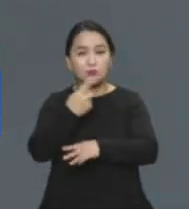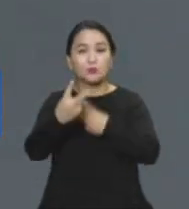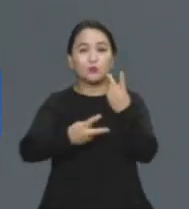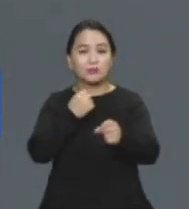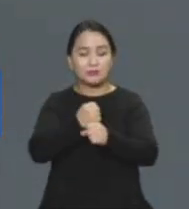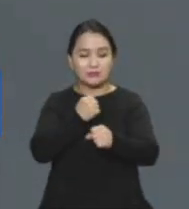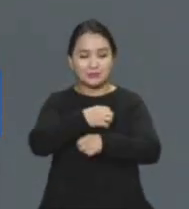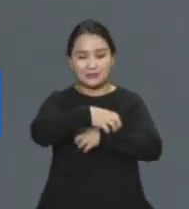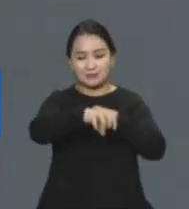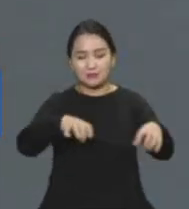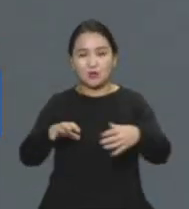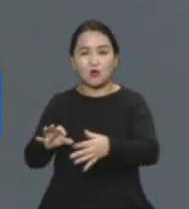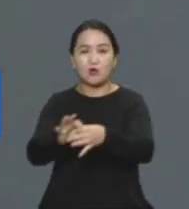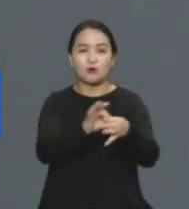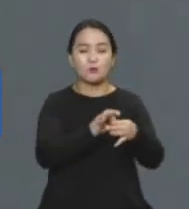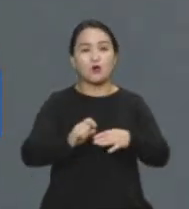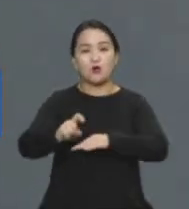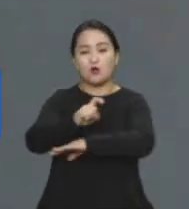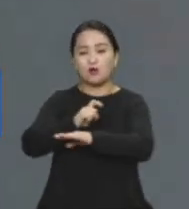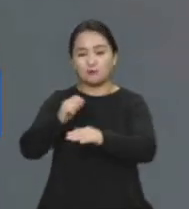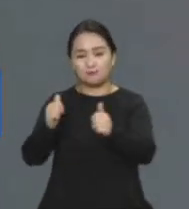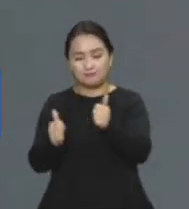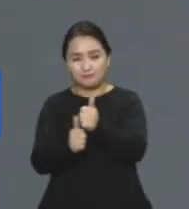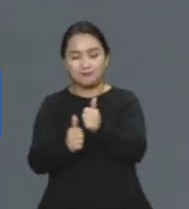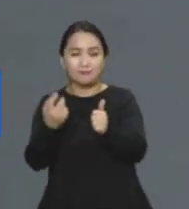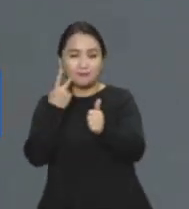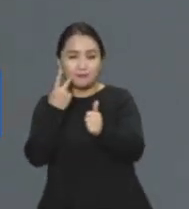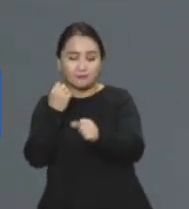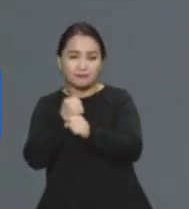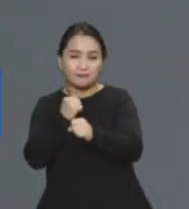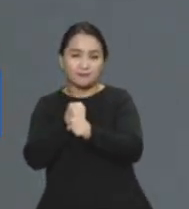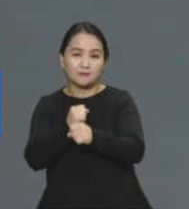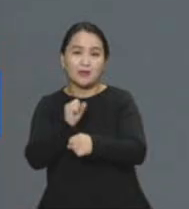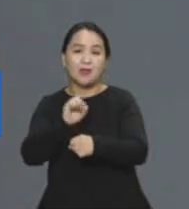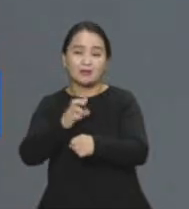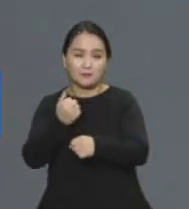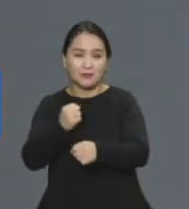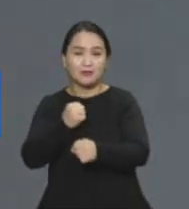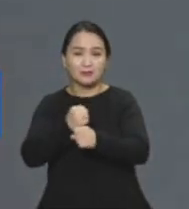хоорондын уялдаг хангахад хорооны дэргэд байнгын ажлын алба ажиллах нь зүйтэй гэж үзсэн байна.